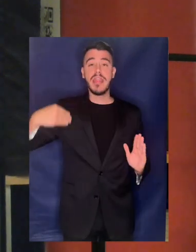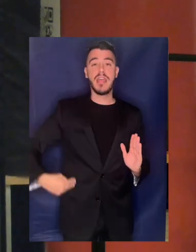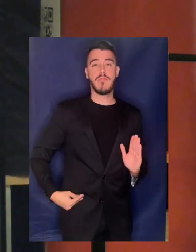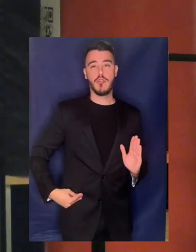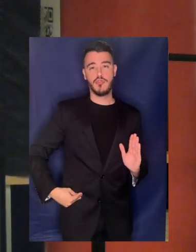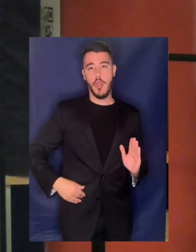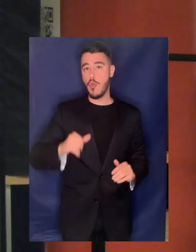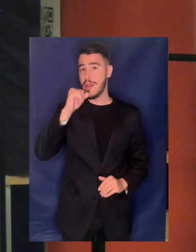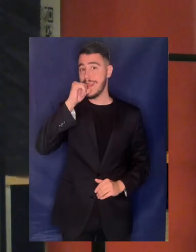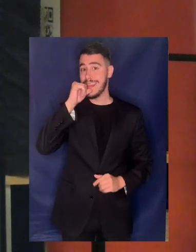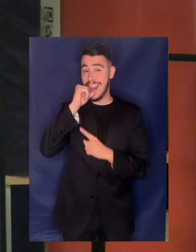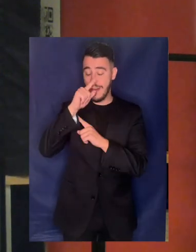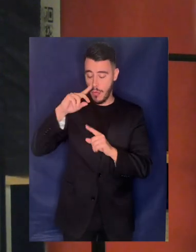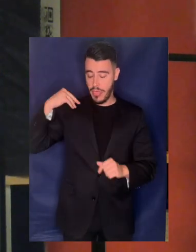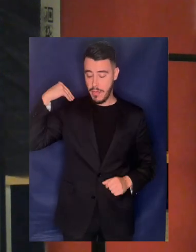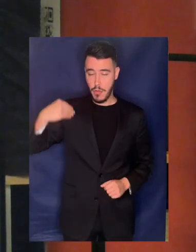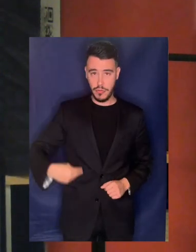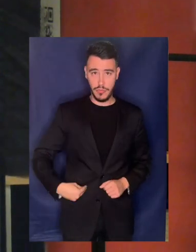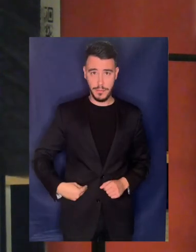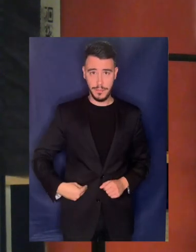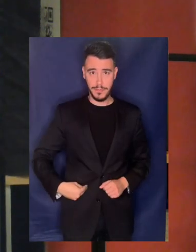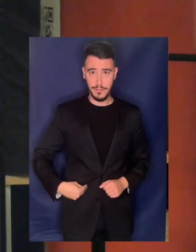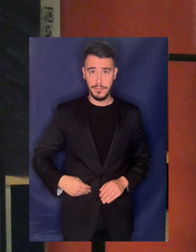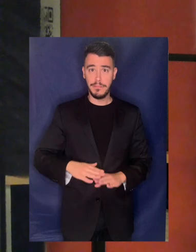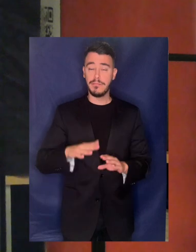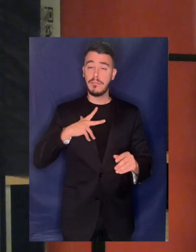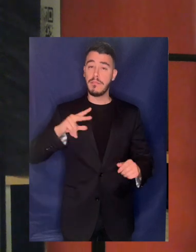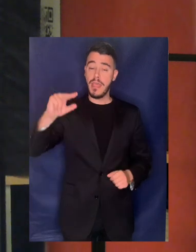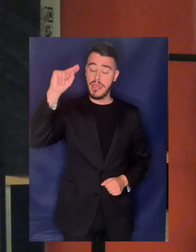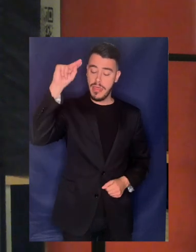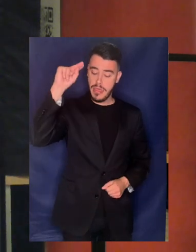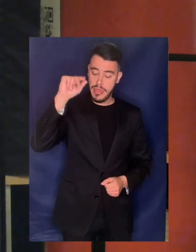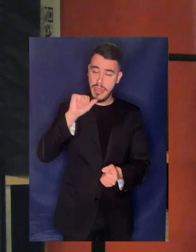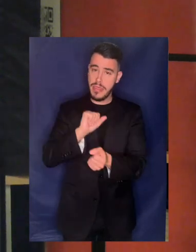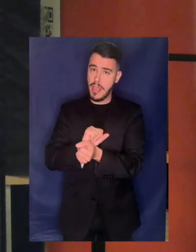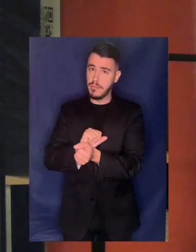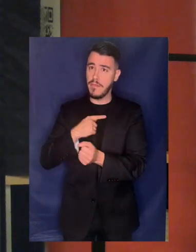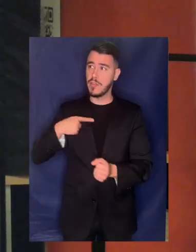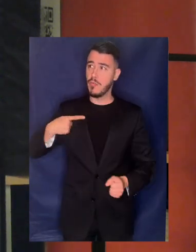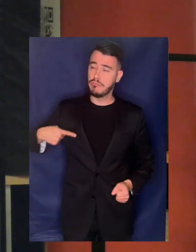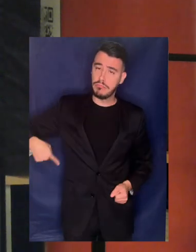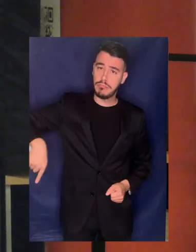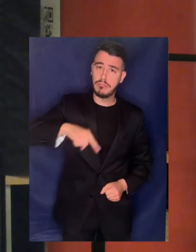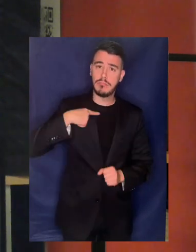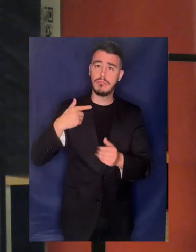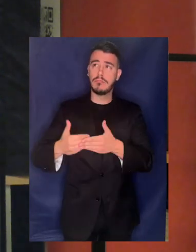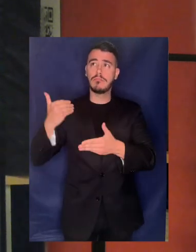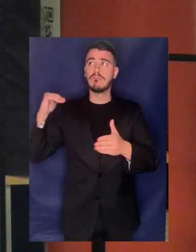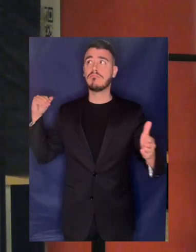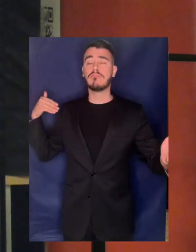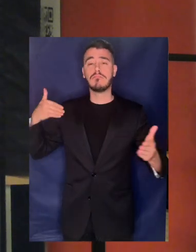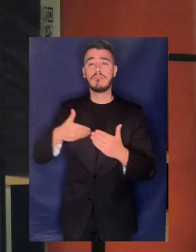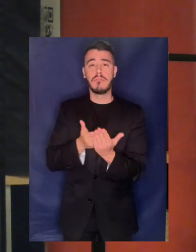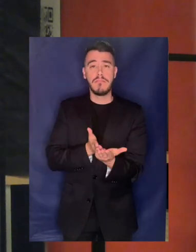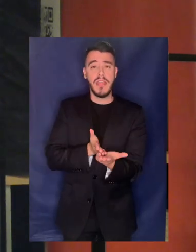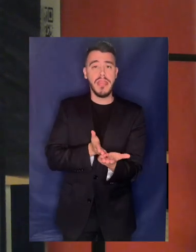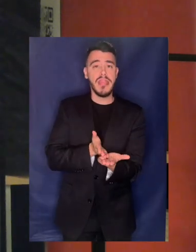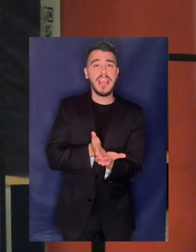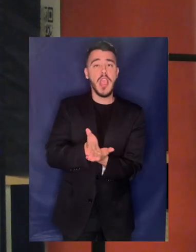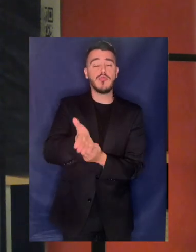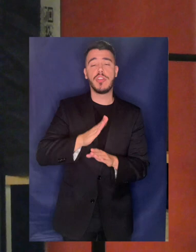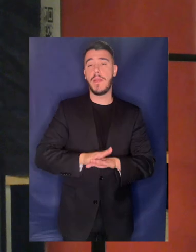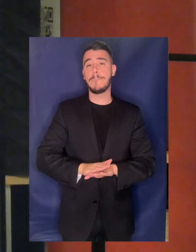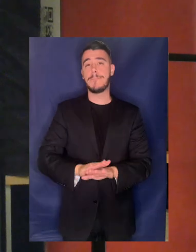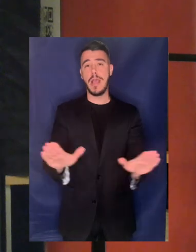ανθρώπινου δικαιώματος είναι δεσμευσή όπως προτοφωνάζουμε καιρό τώρα για δικαιοσύνη παντού για προστασία του δημόσιου